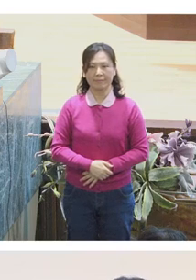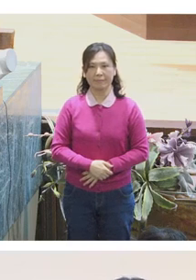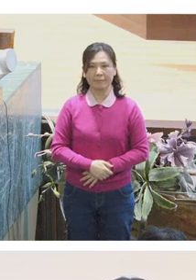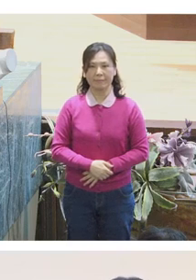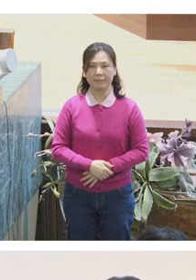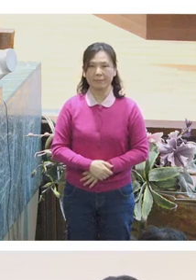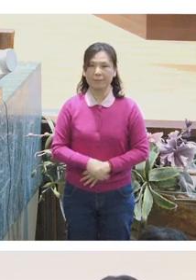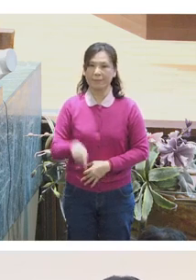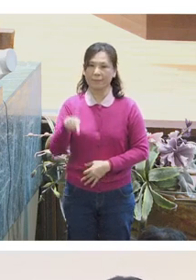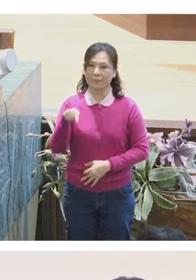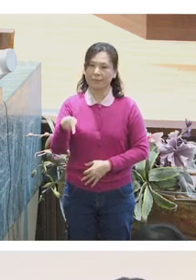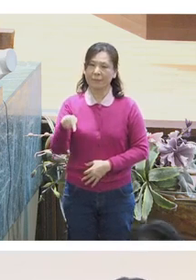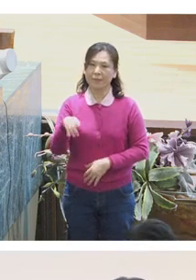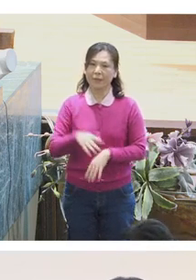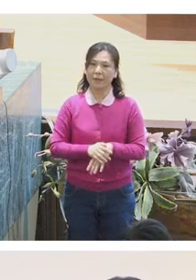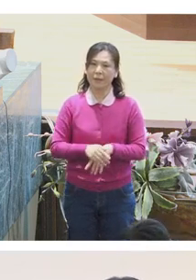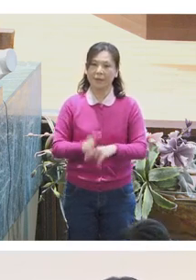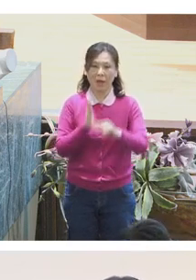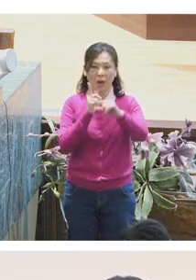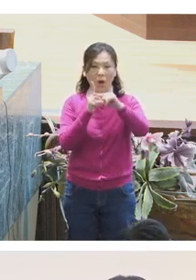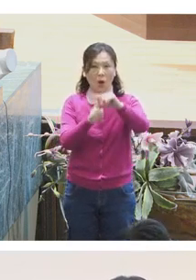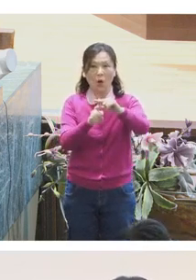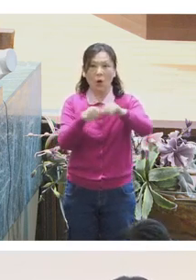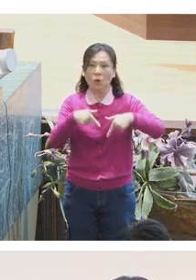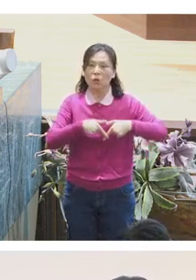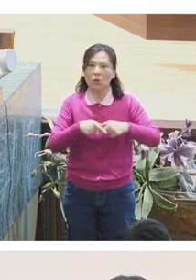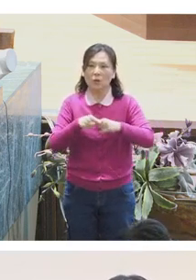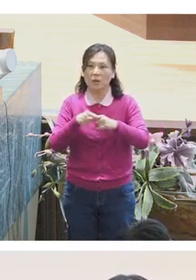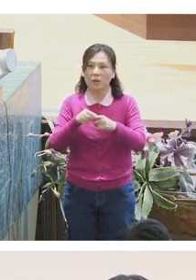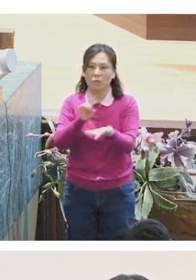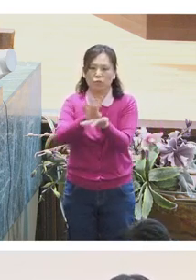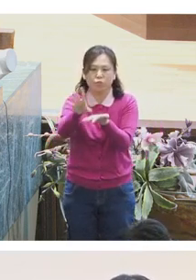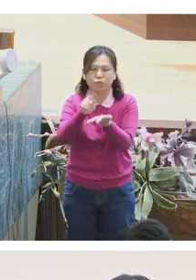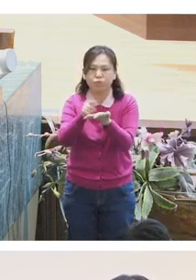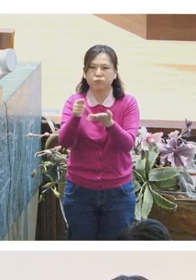多中心或者是去中心的这个社群呢，它里面可能